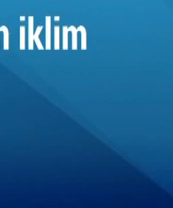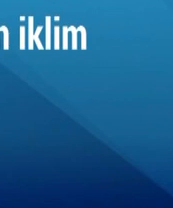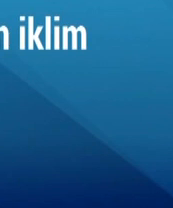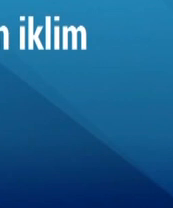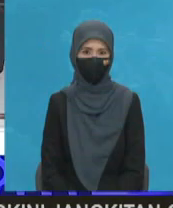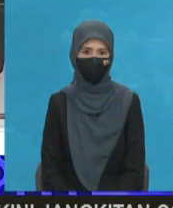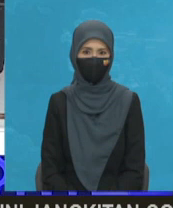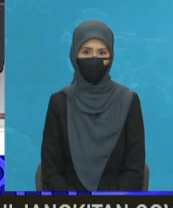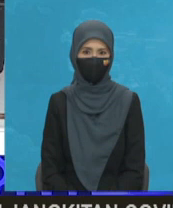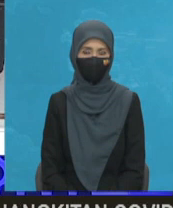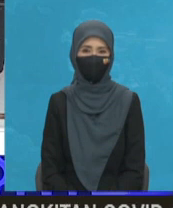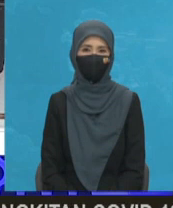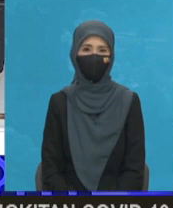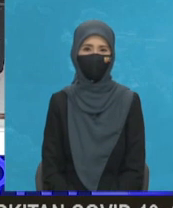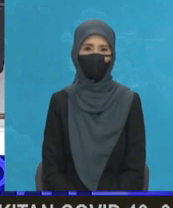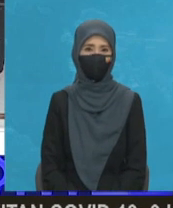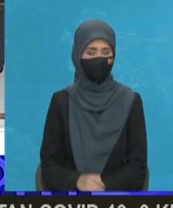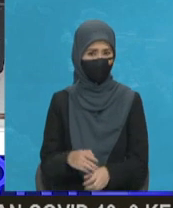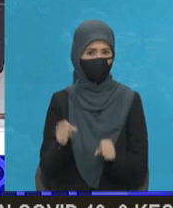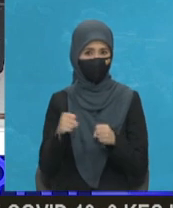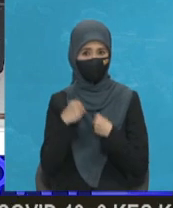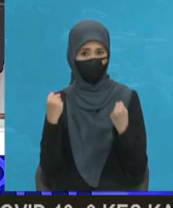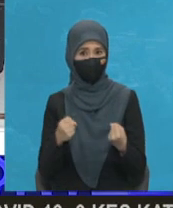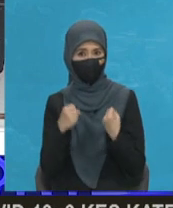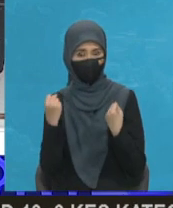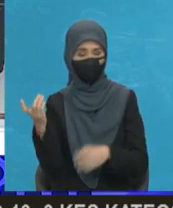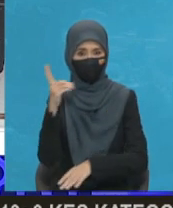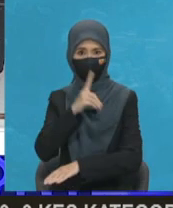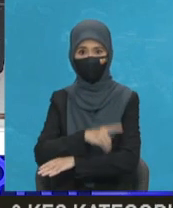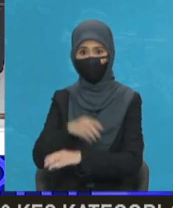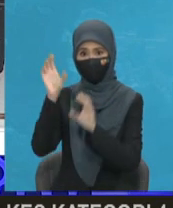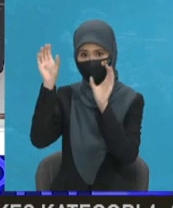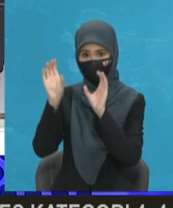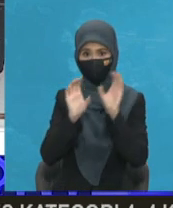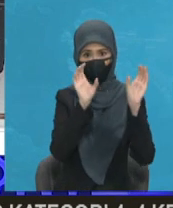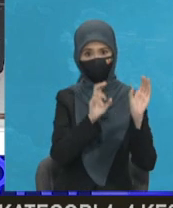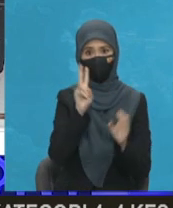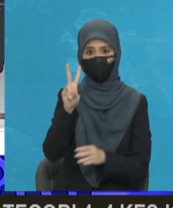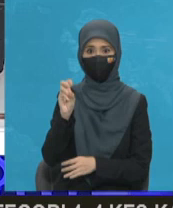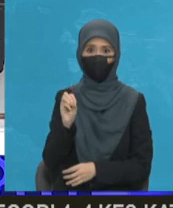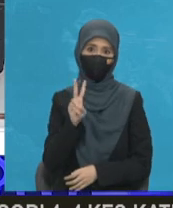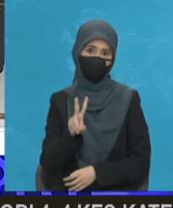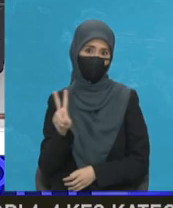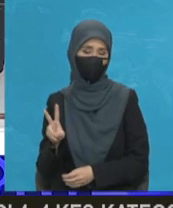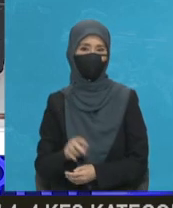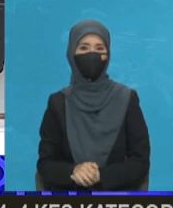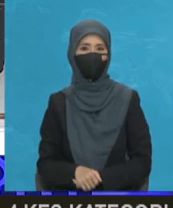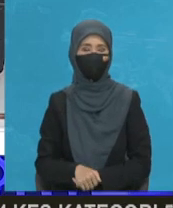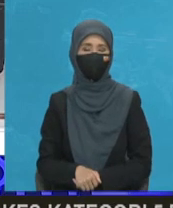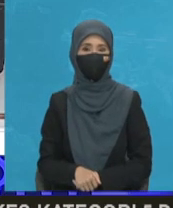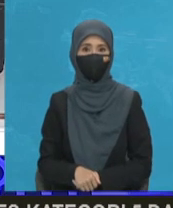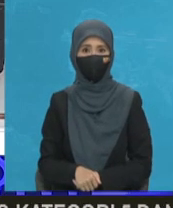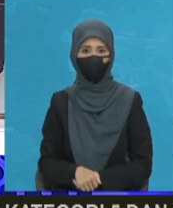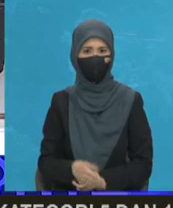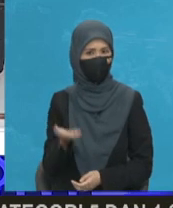hai hai Hai Sempena sambutan hari keji cuaca sedunia 2022 dapatan kajian cuaca Brunei Darussalam